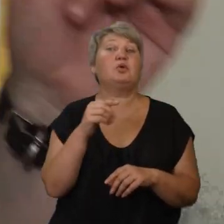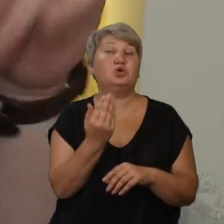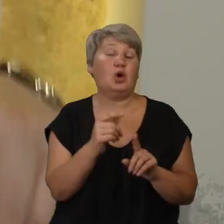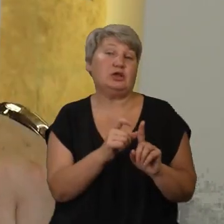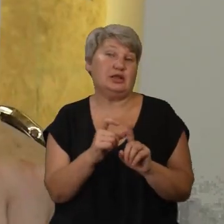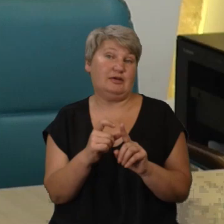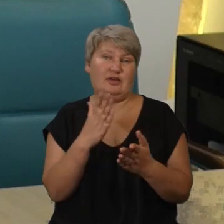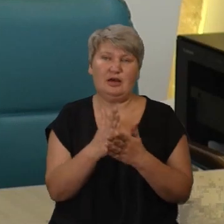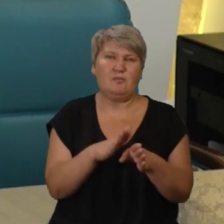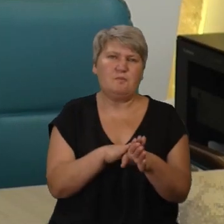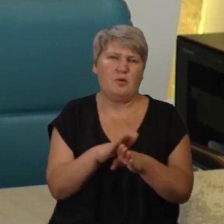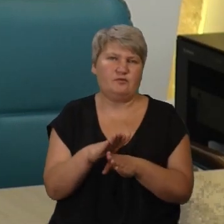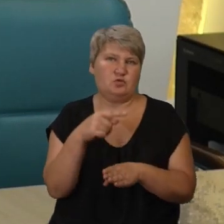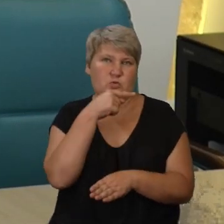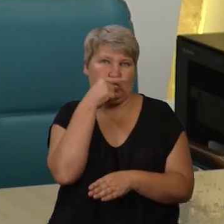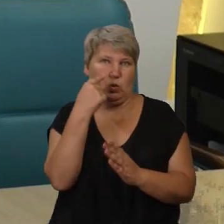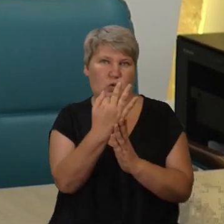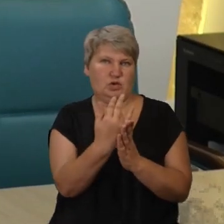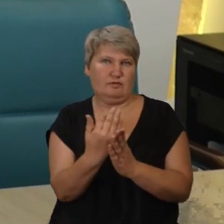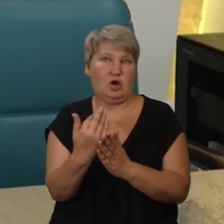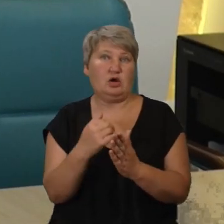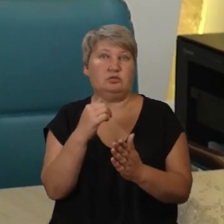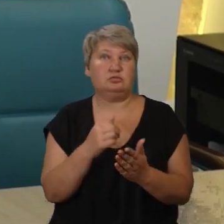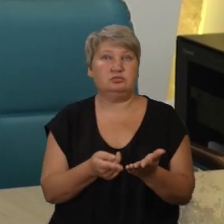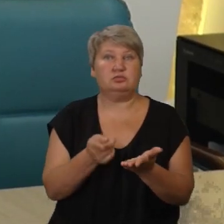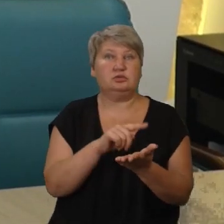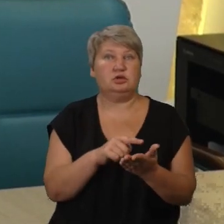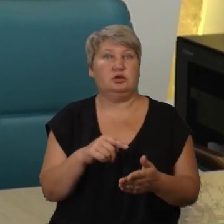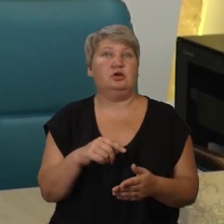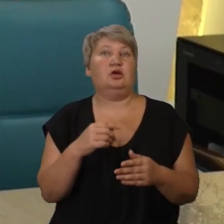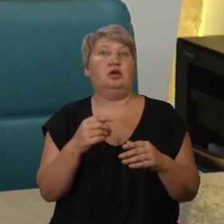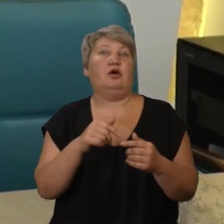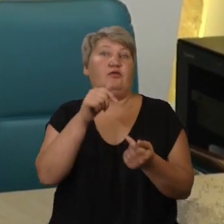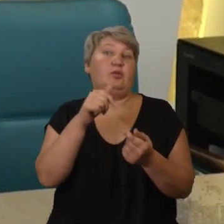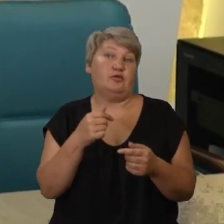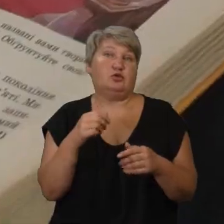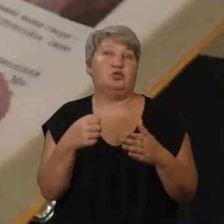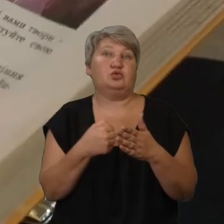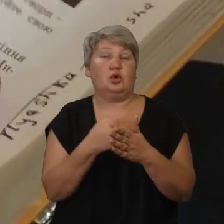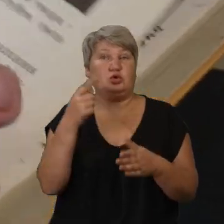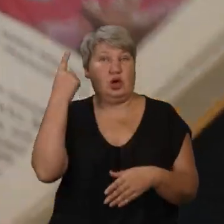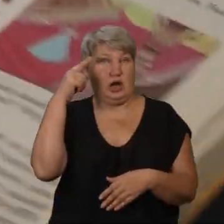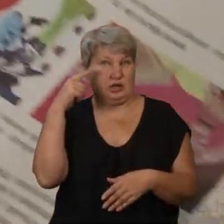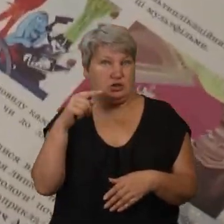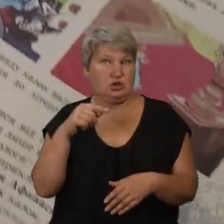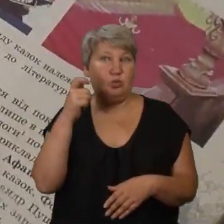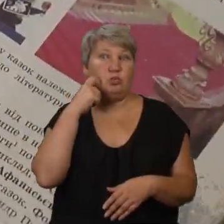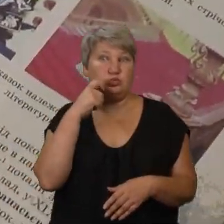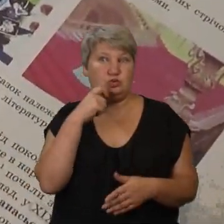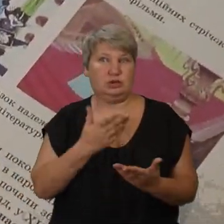повністю русифікованим на кожній сторінці довідка кута ученого відповідно що до казки Пушкіна тут